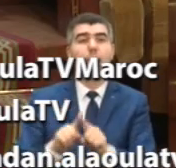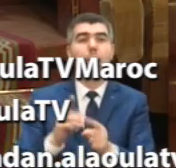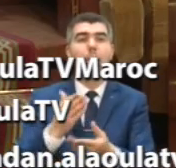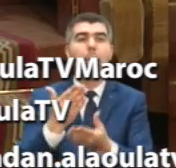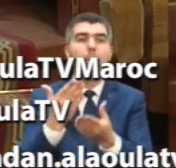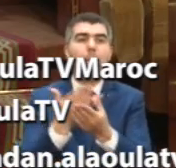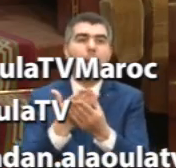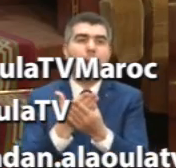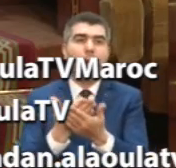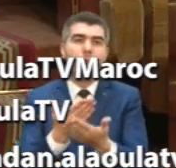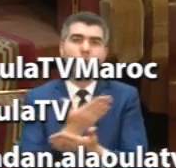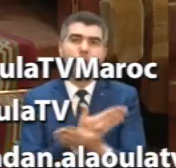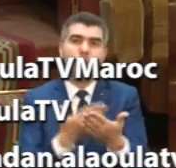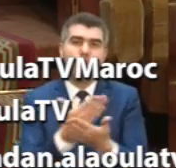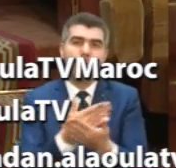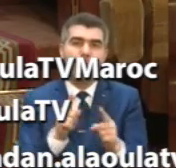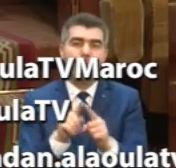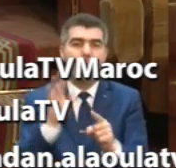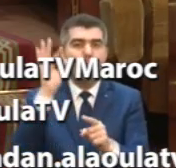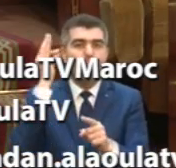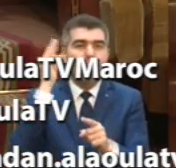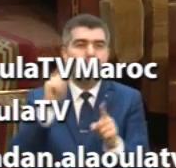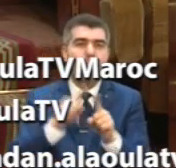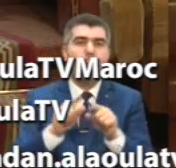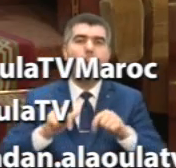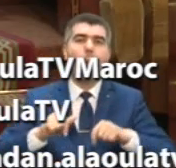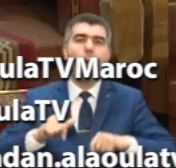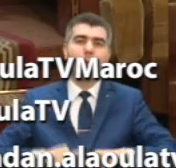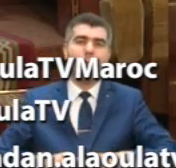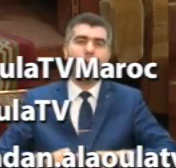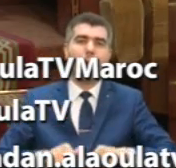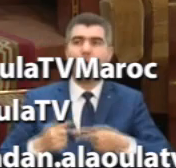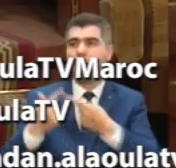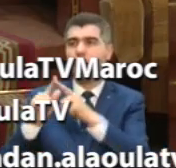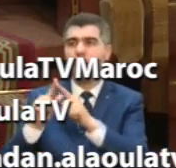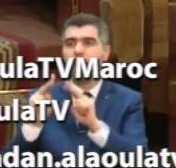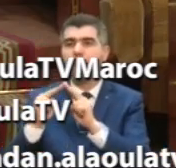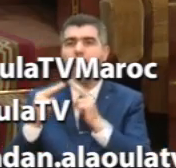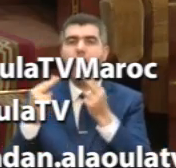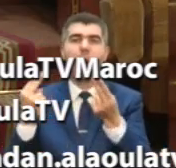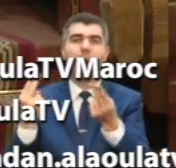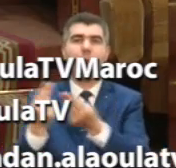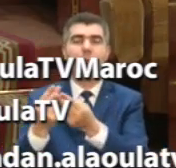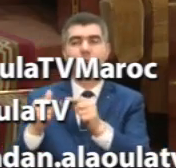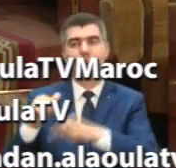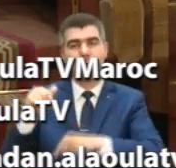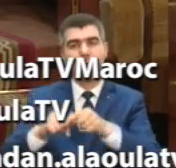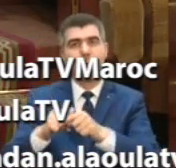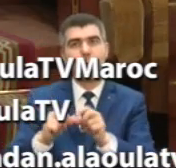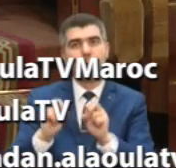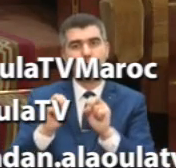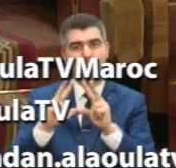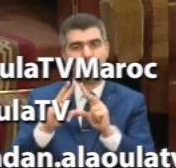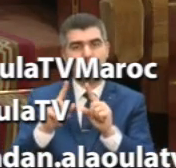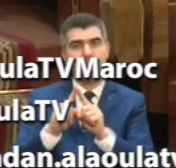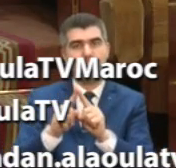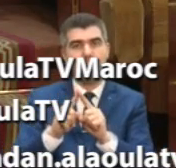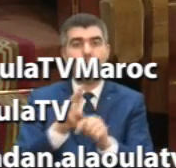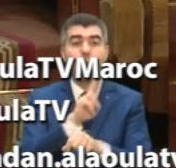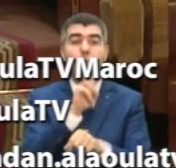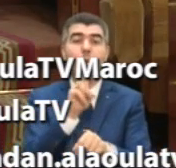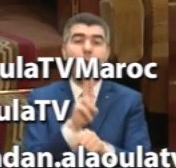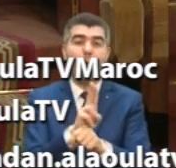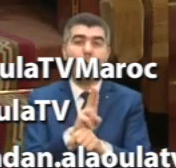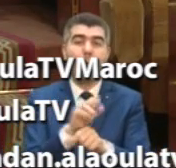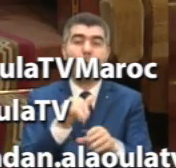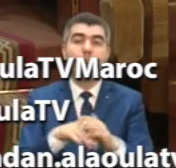ينبغي او المندوبيه ينبغي ان تحول الى وزاره كما هو معمول به في العديد من التجارب الدوليه، وايضا حتى يكون مساءل امام البرلمان،